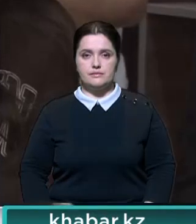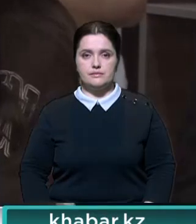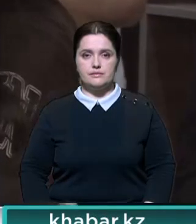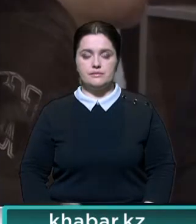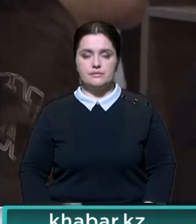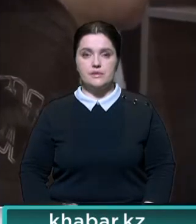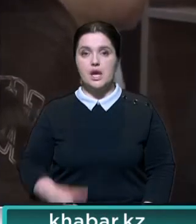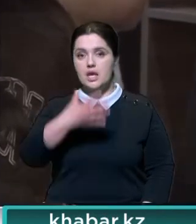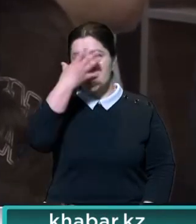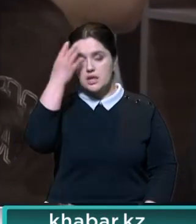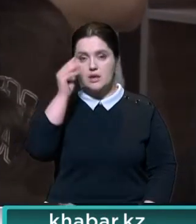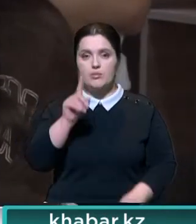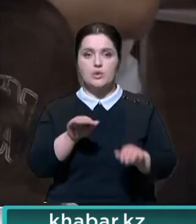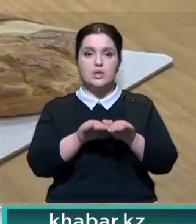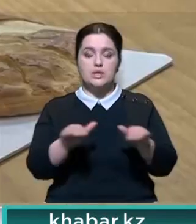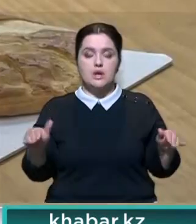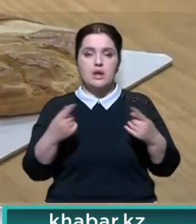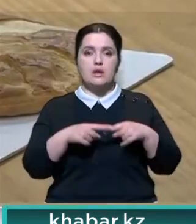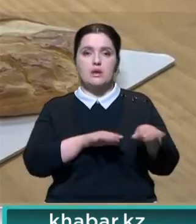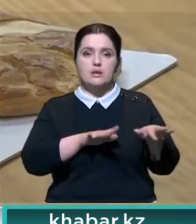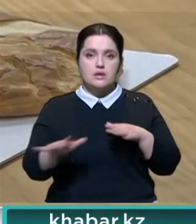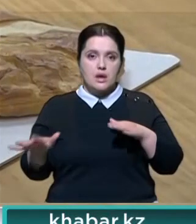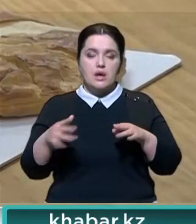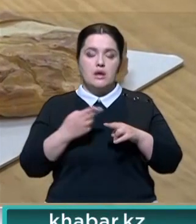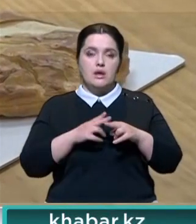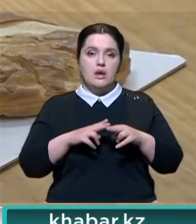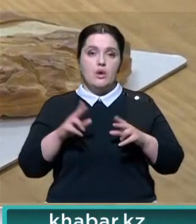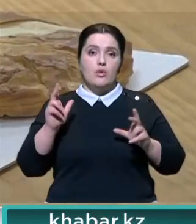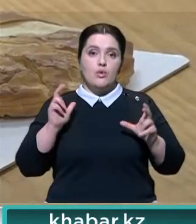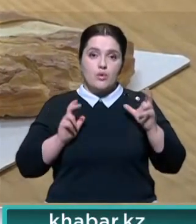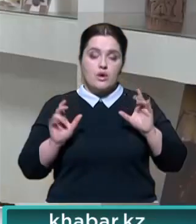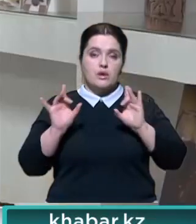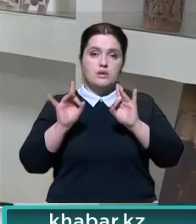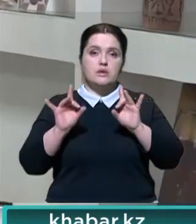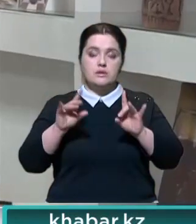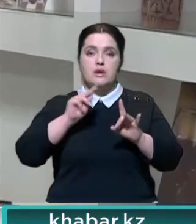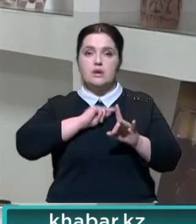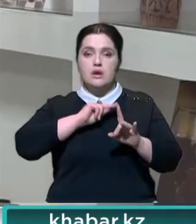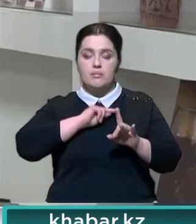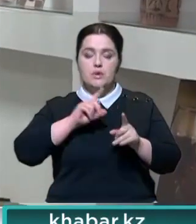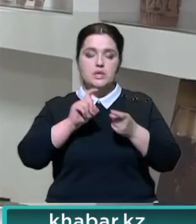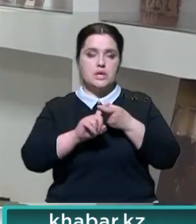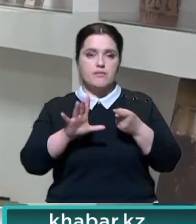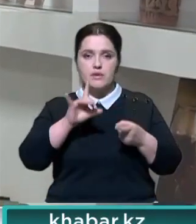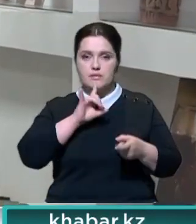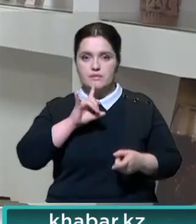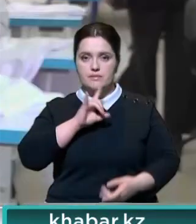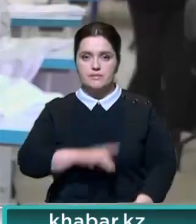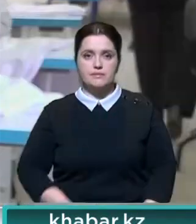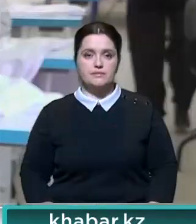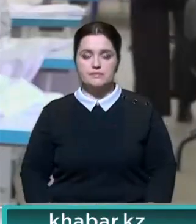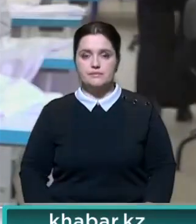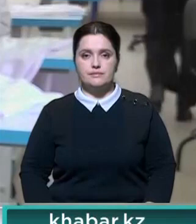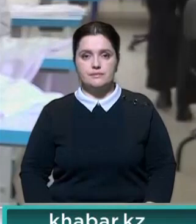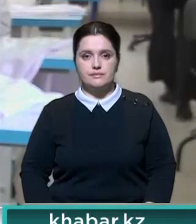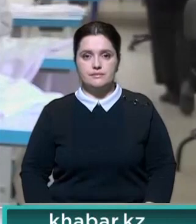Не забывают и про школьников. Им организовывают экскурсии в колледже, где рассказывают о рабочих профессиях, не связанных с нефтяной отраслью.